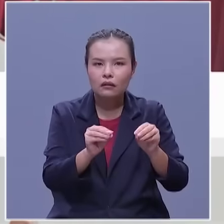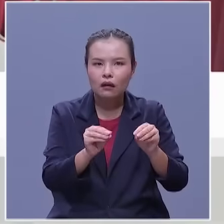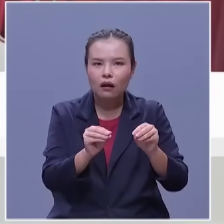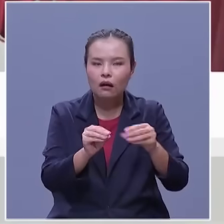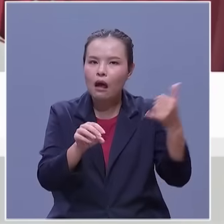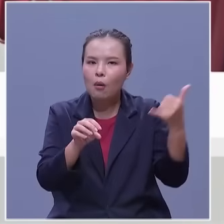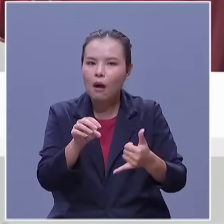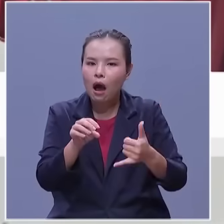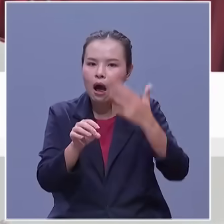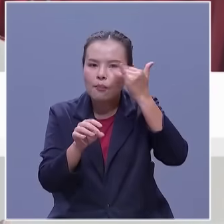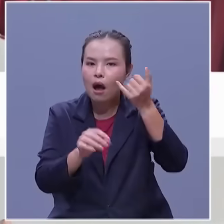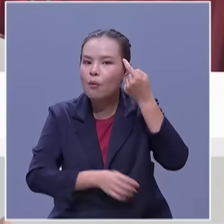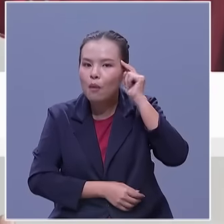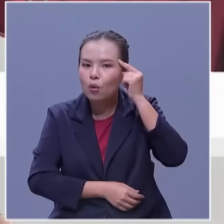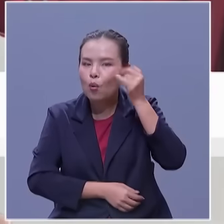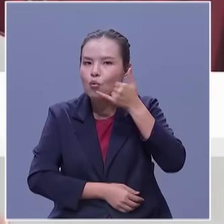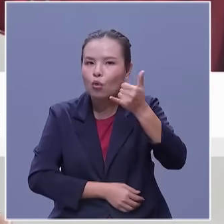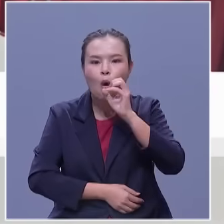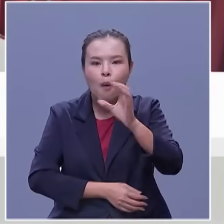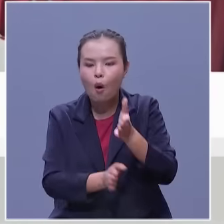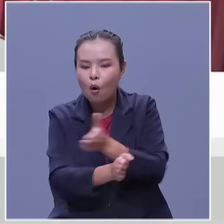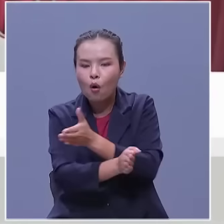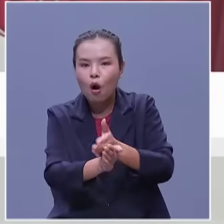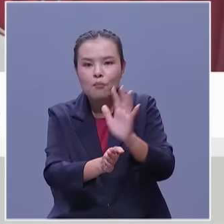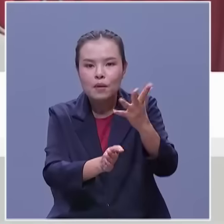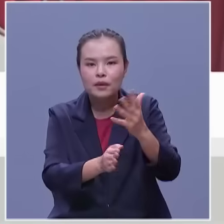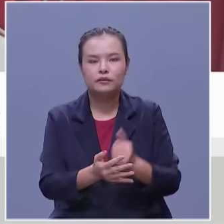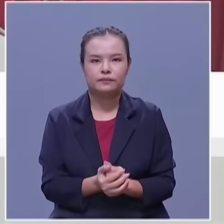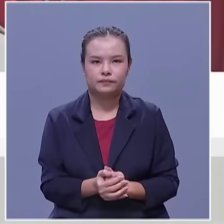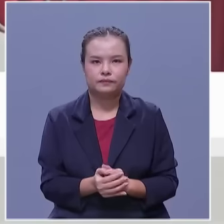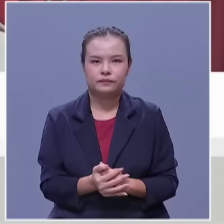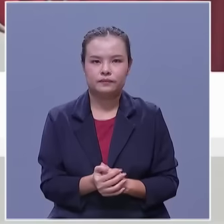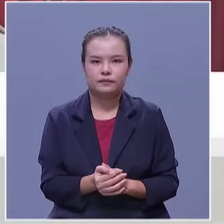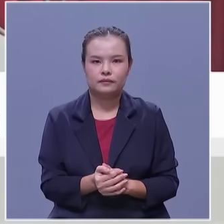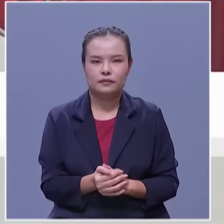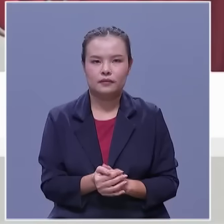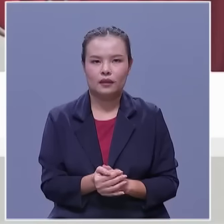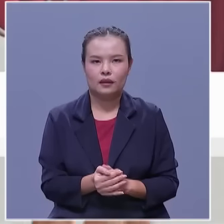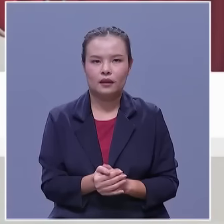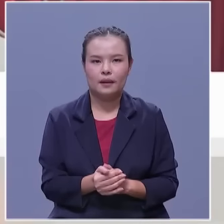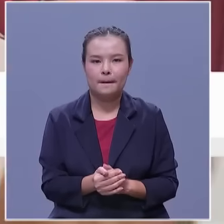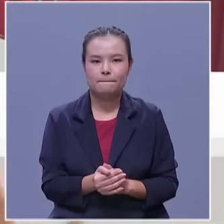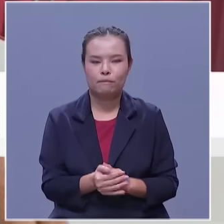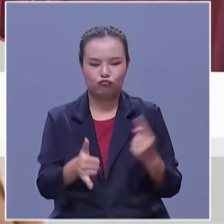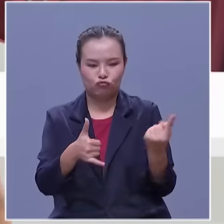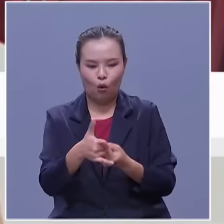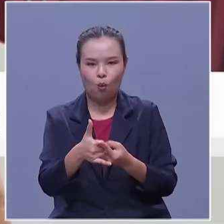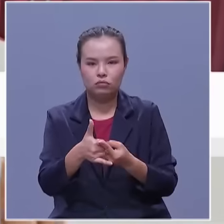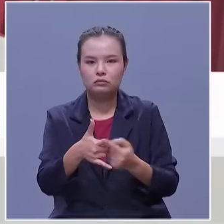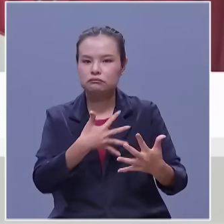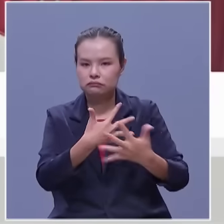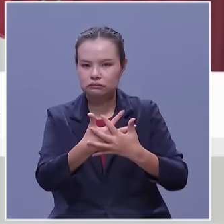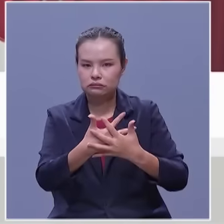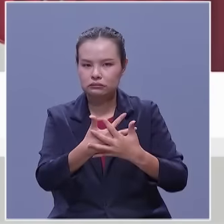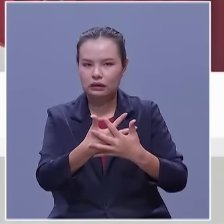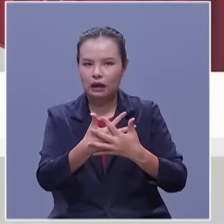ยังมาหรือไม่รู้หมอไม่ได้แจ้งล่วงหน้าหรือยังไงคะคือตามปกติโอ้โหการที่นักโทษในเรือนจำจะต้อง